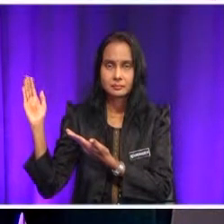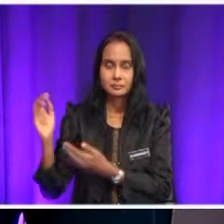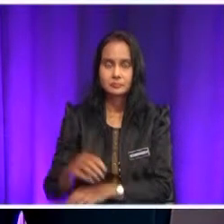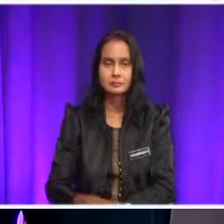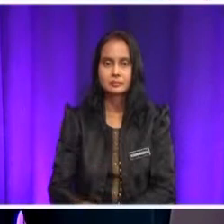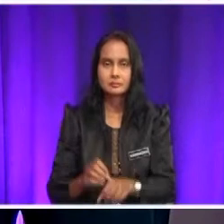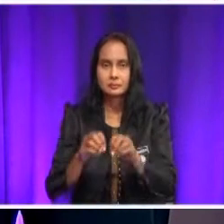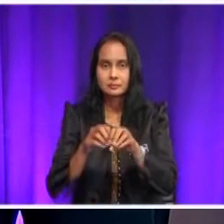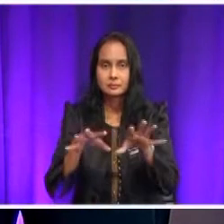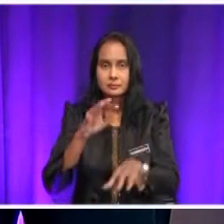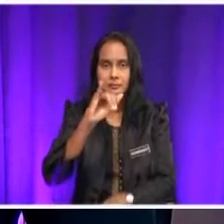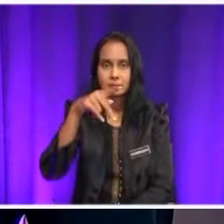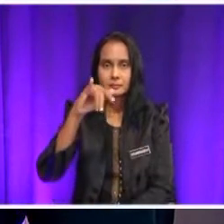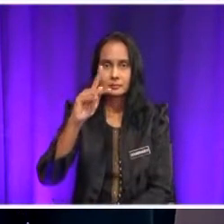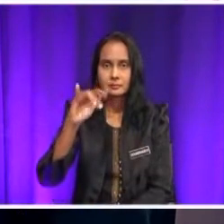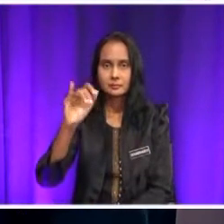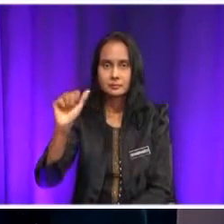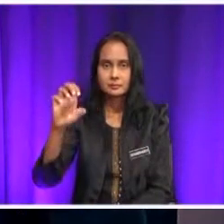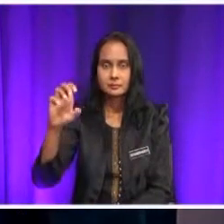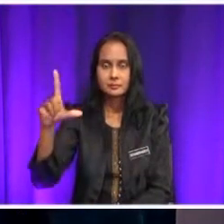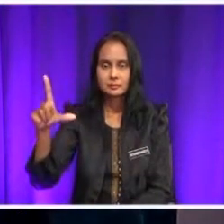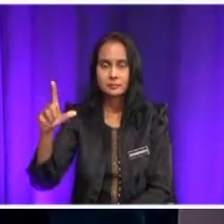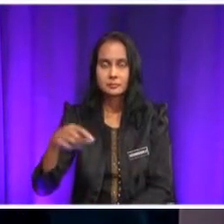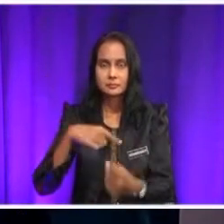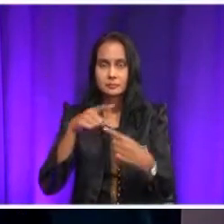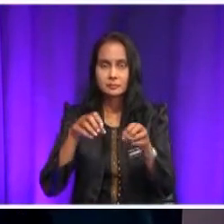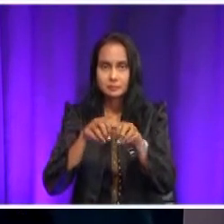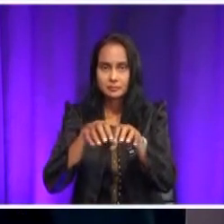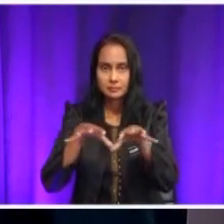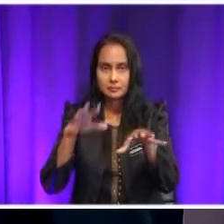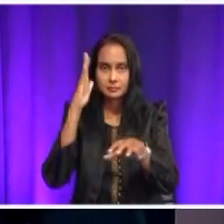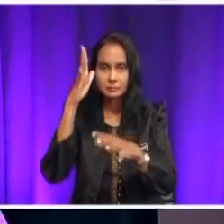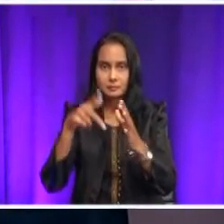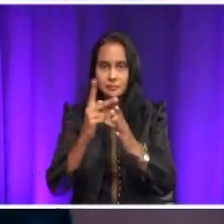bermaksud apabila bercambah dia akan mengeluarkan